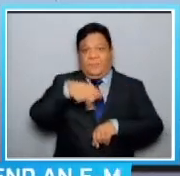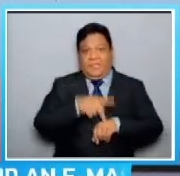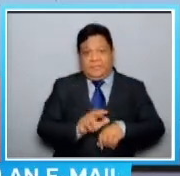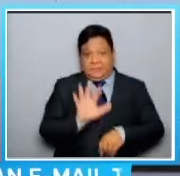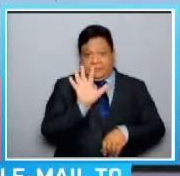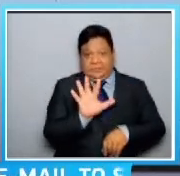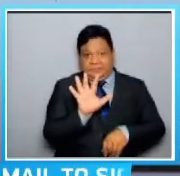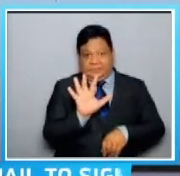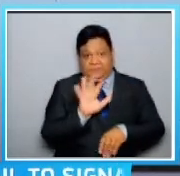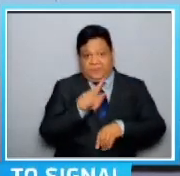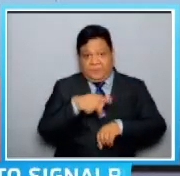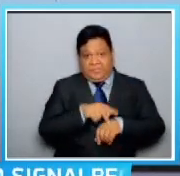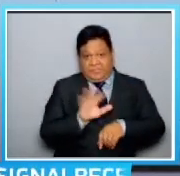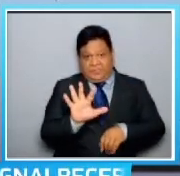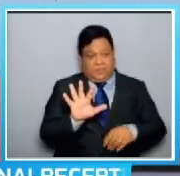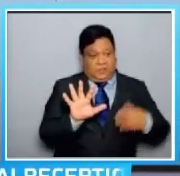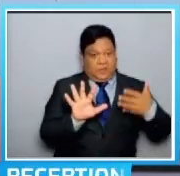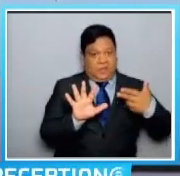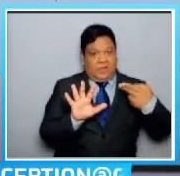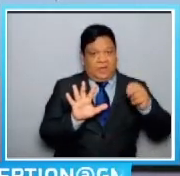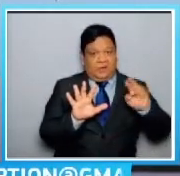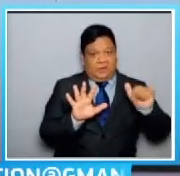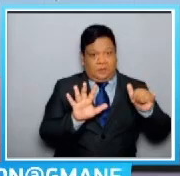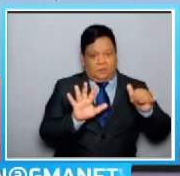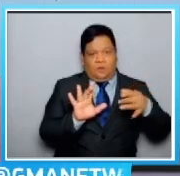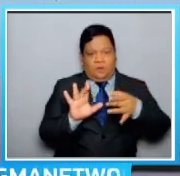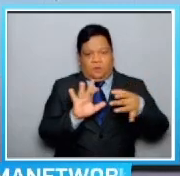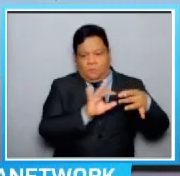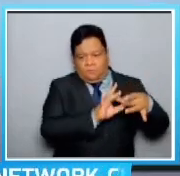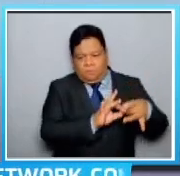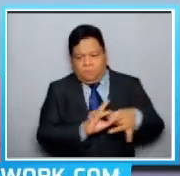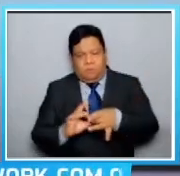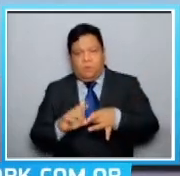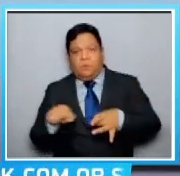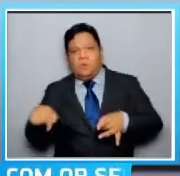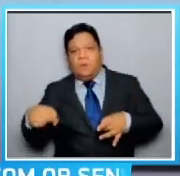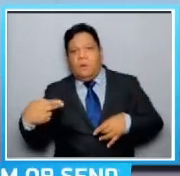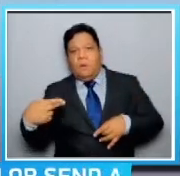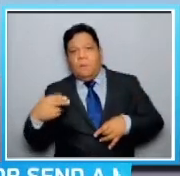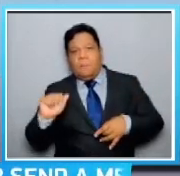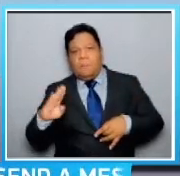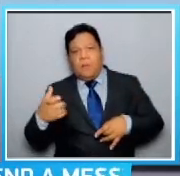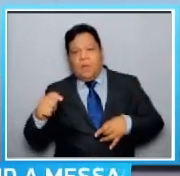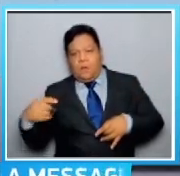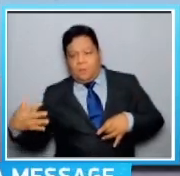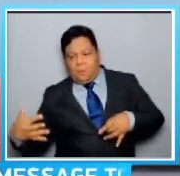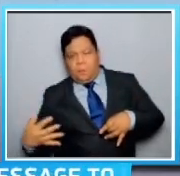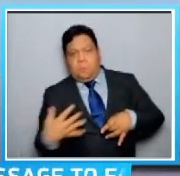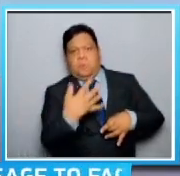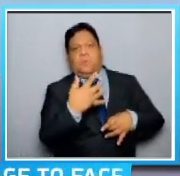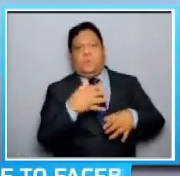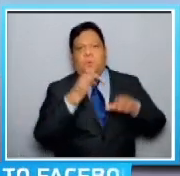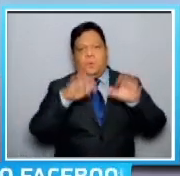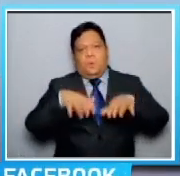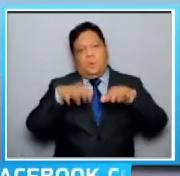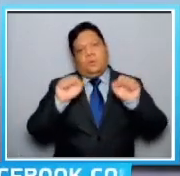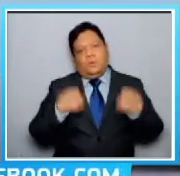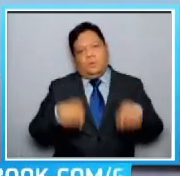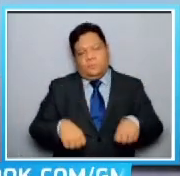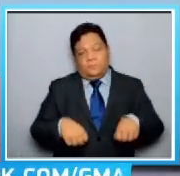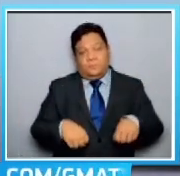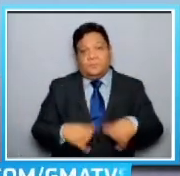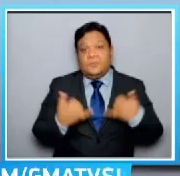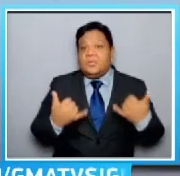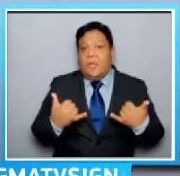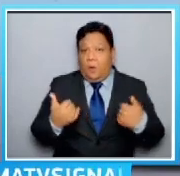northern and central parts of Luzon. So dito wala pa naman tayo nakataas din na anumang wind signal kasi na malayo pa